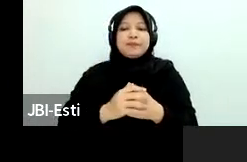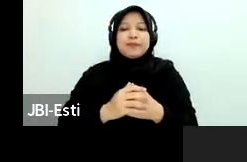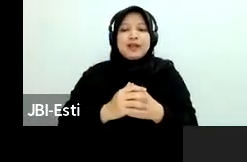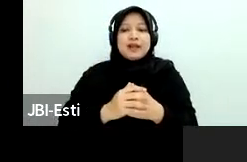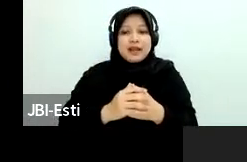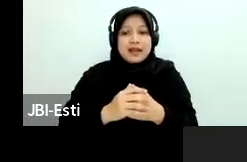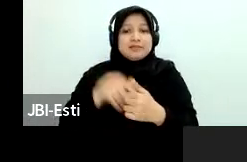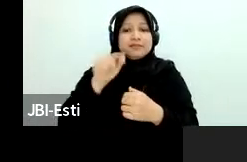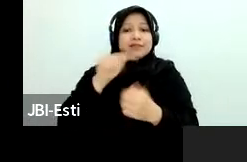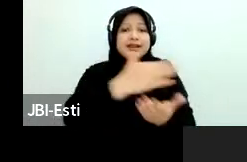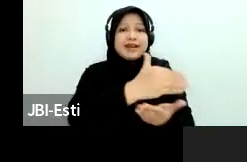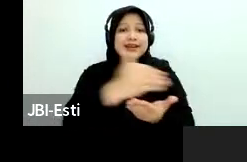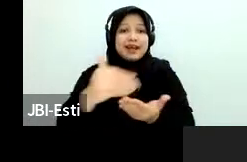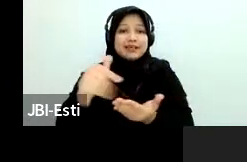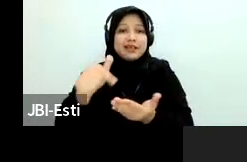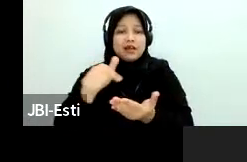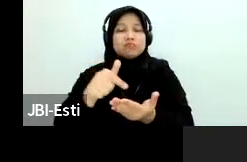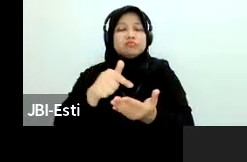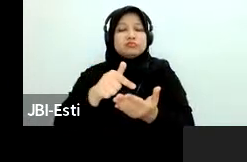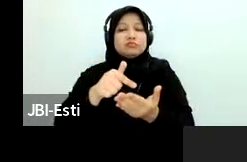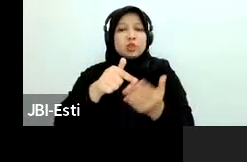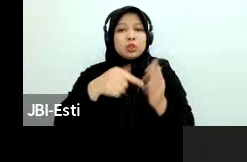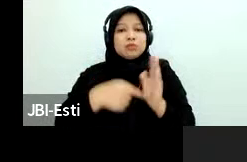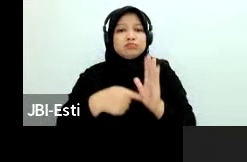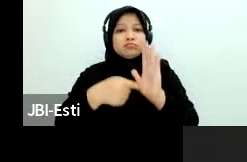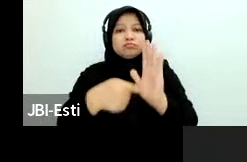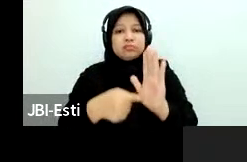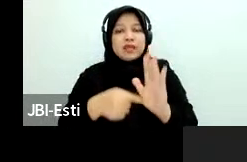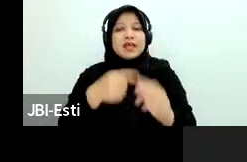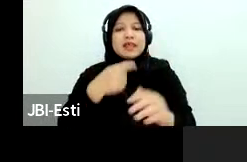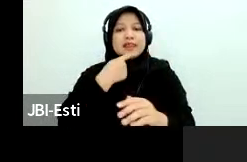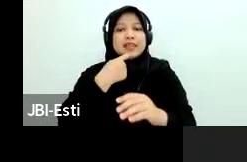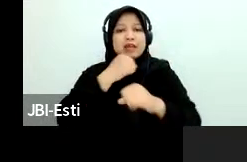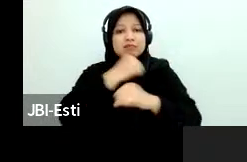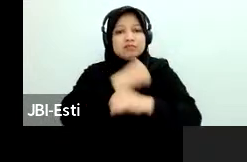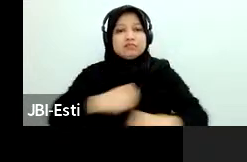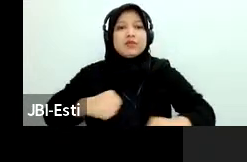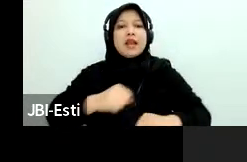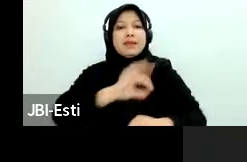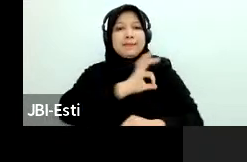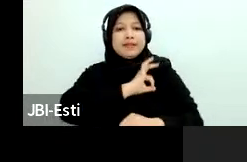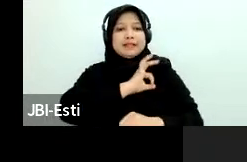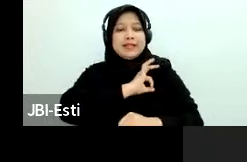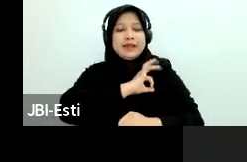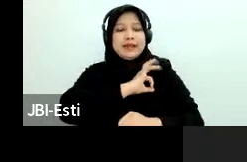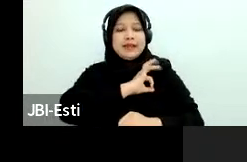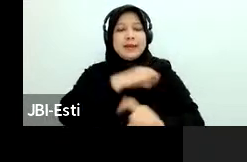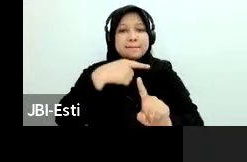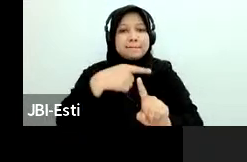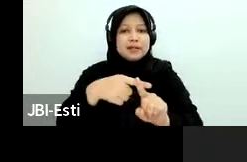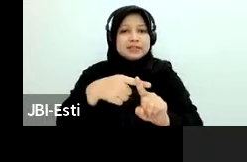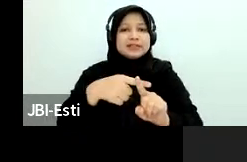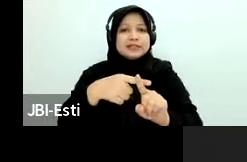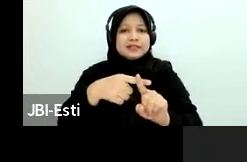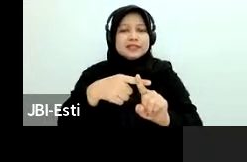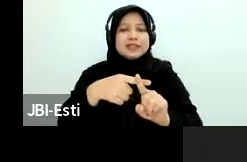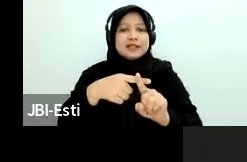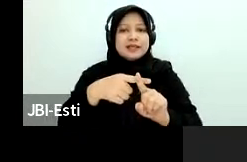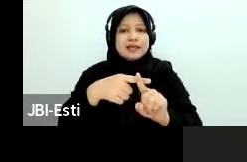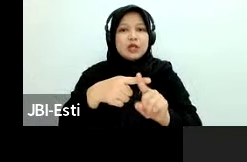Presiden sebagai Kepala Negara tetapi juga kendali dalam artikulasi kata kebijakan